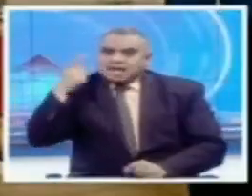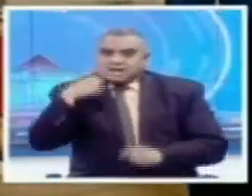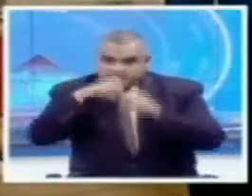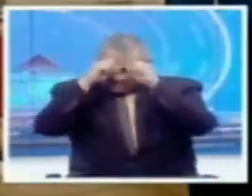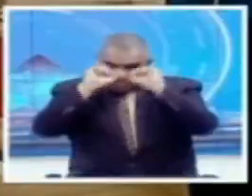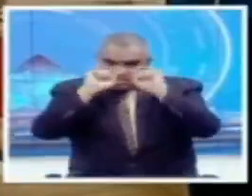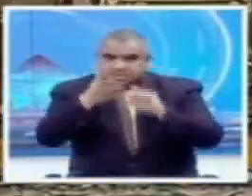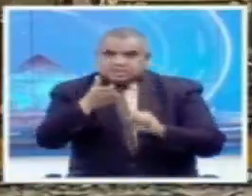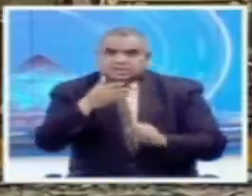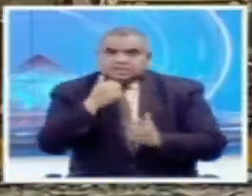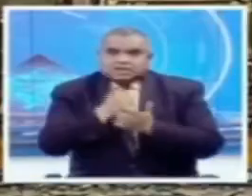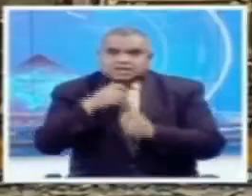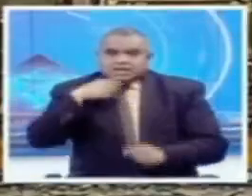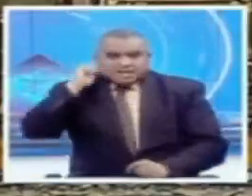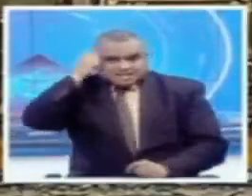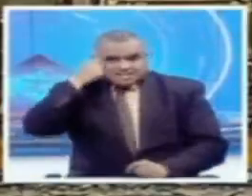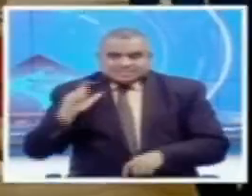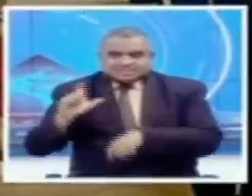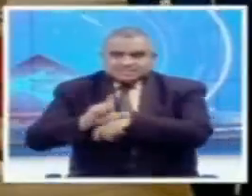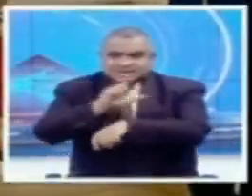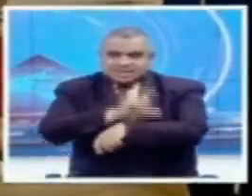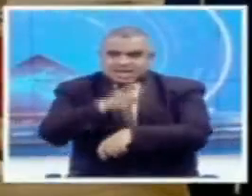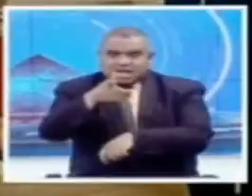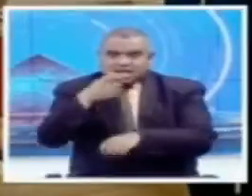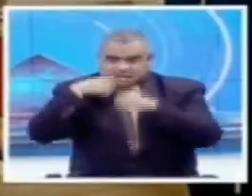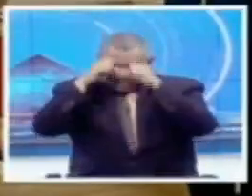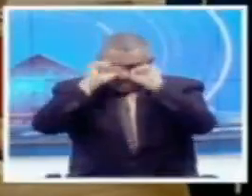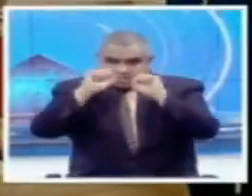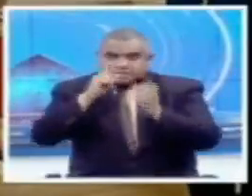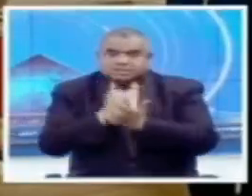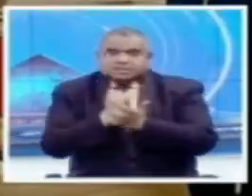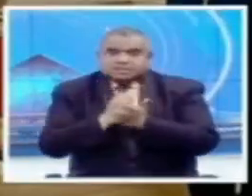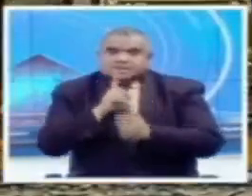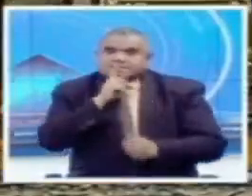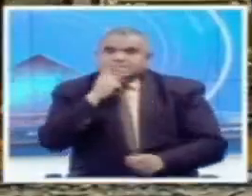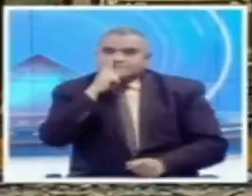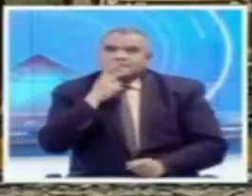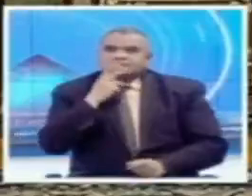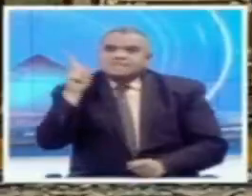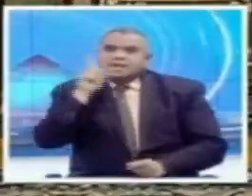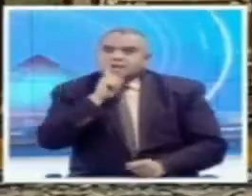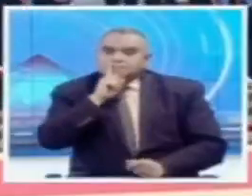سفير جمهورية السنغال، سعادة سفير جمهورية فيتنام الاشتراكية.